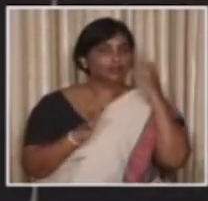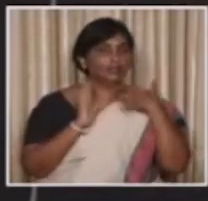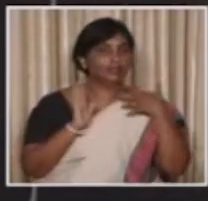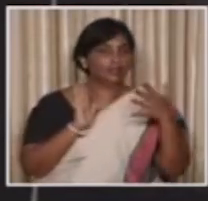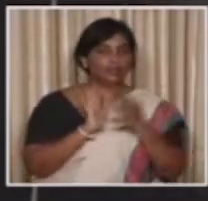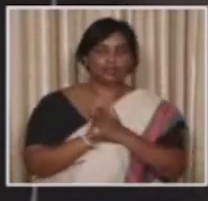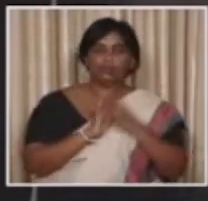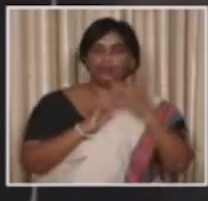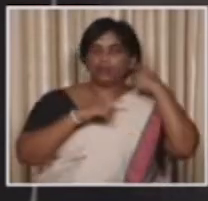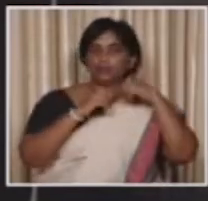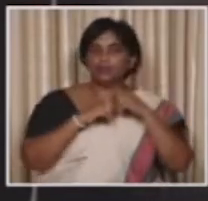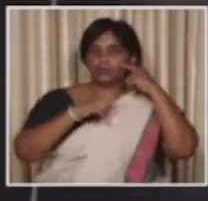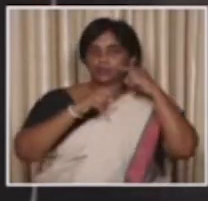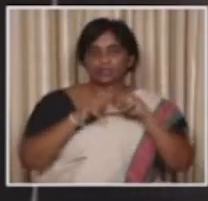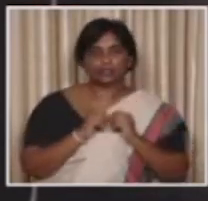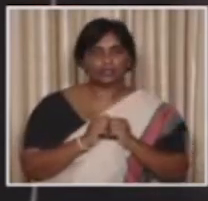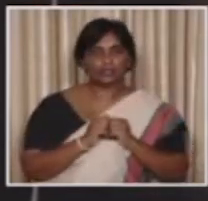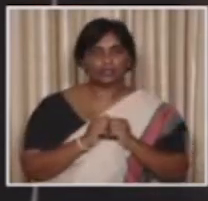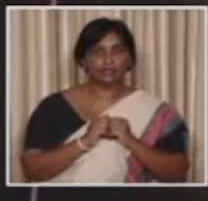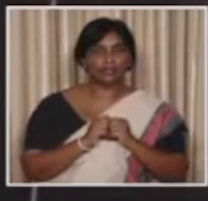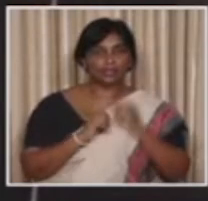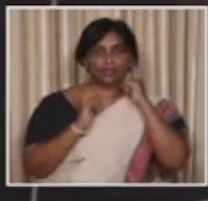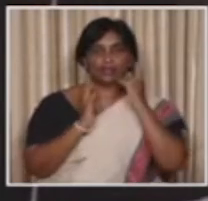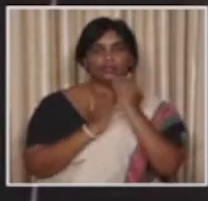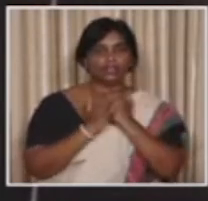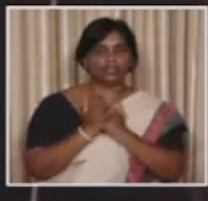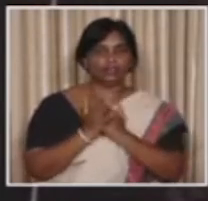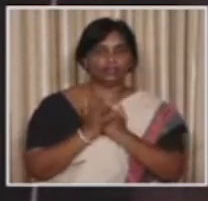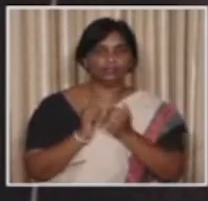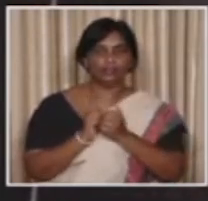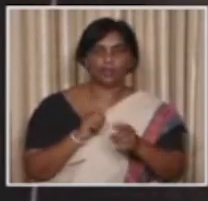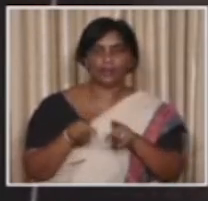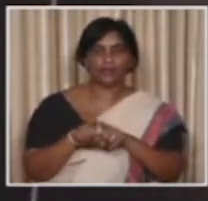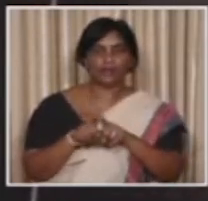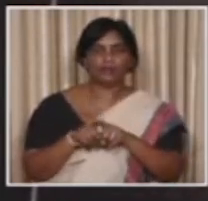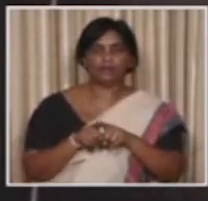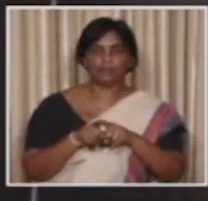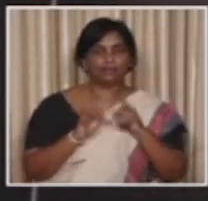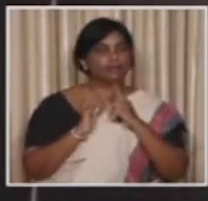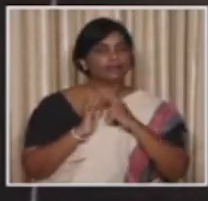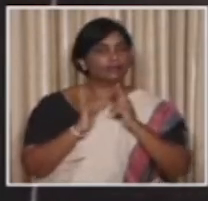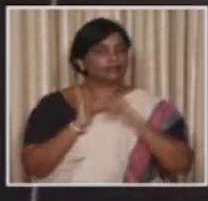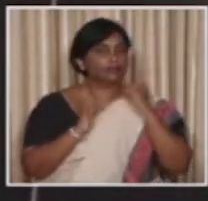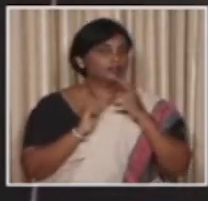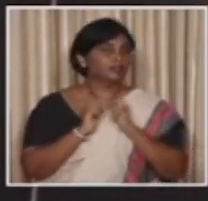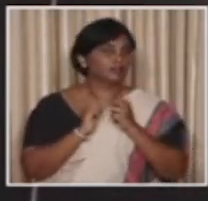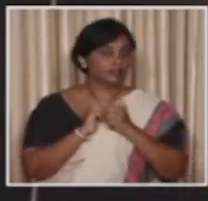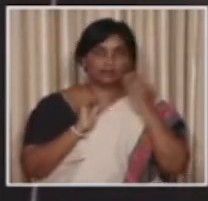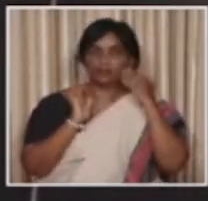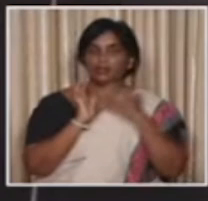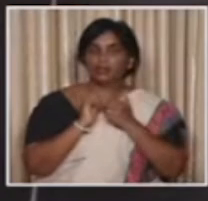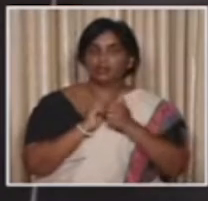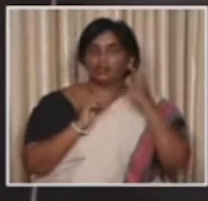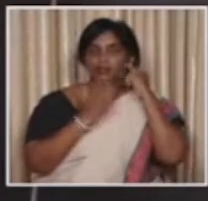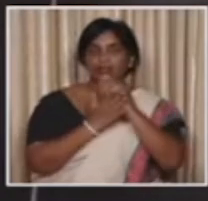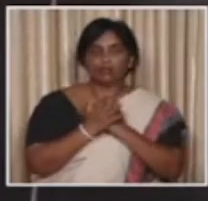එතුමා ඒ සම්බන්ධතාවයේ ගොඩනගාගෙන ඒ ජාත්‍යන්තර ආයතනවලින් මේ ආර්ථික අර්බුදයෙන් ගොඩෙන්න එතුමා කටයුතු කරපු